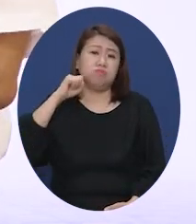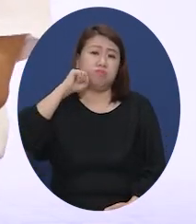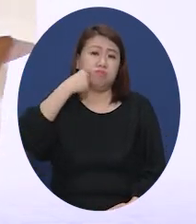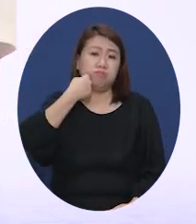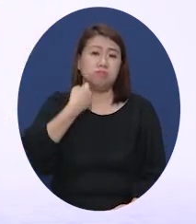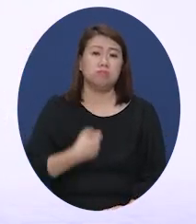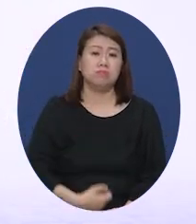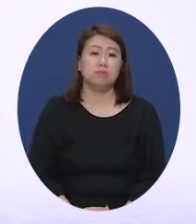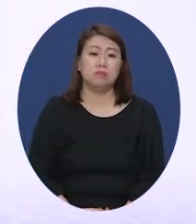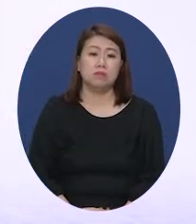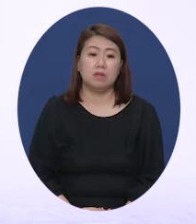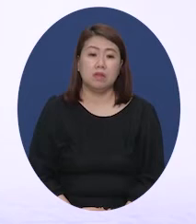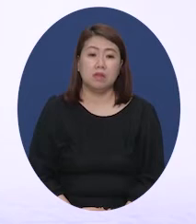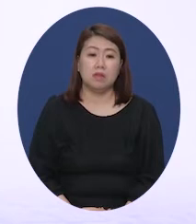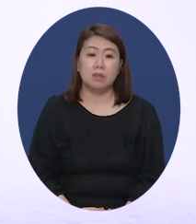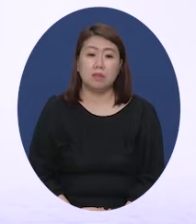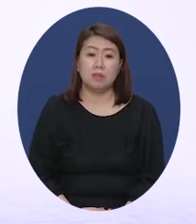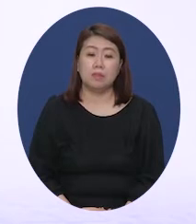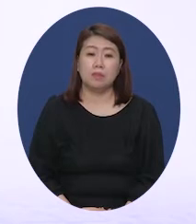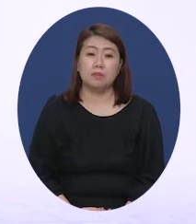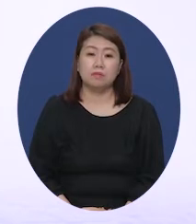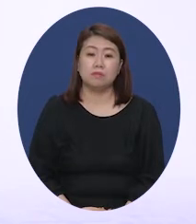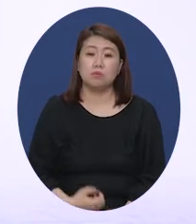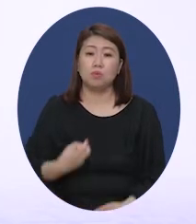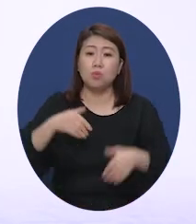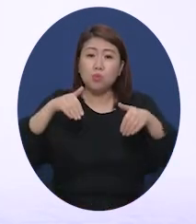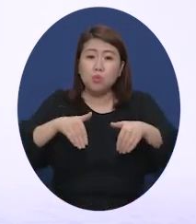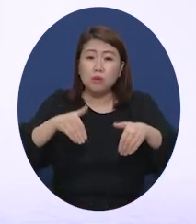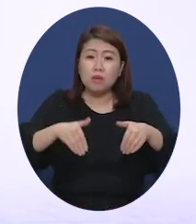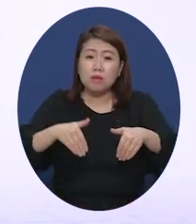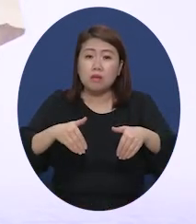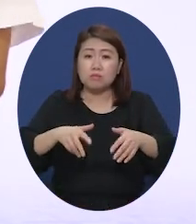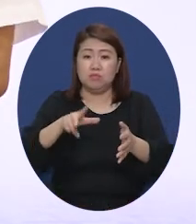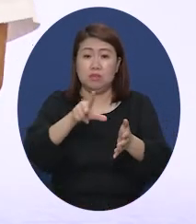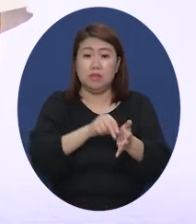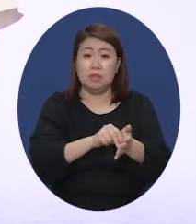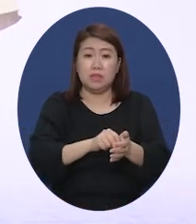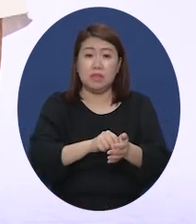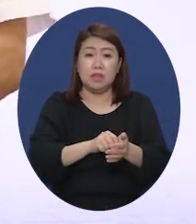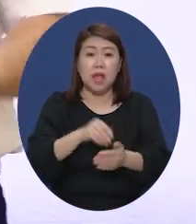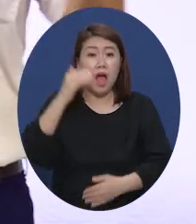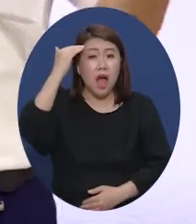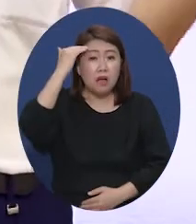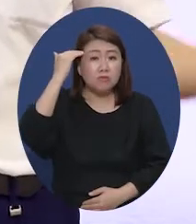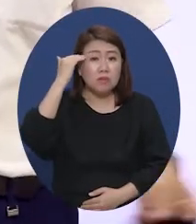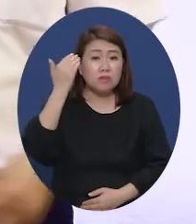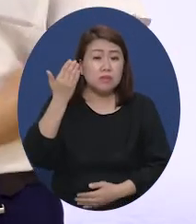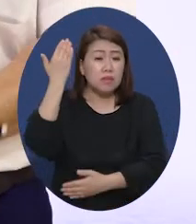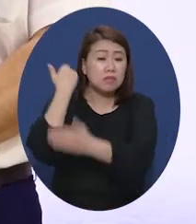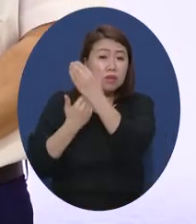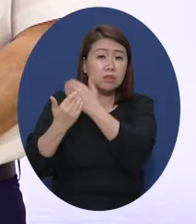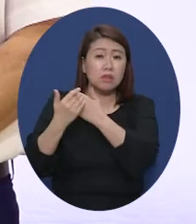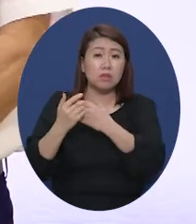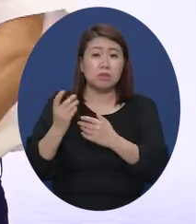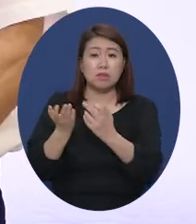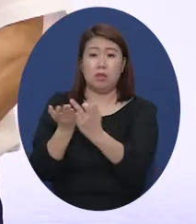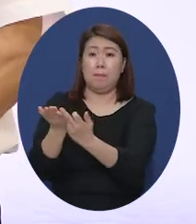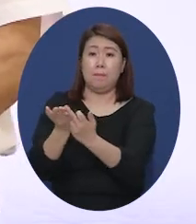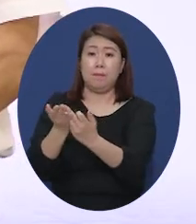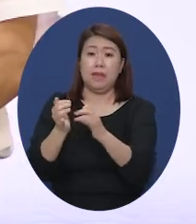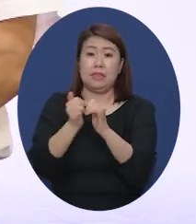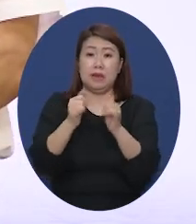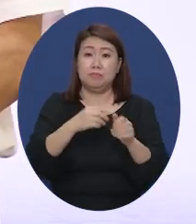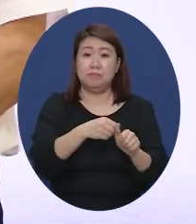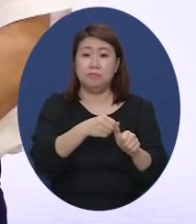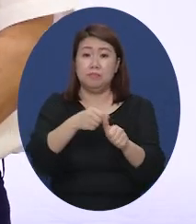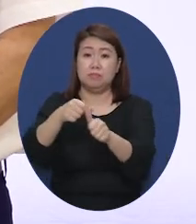소유주가. 그러다 보고 또 그다음에 치안부재로 인해서 발생하는 것은 노예노동입니다. 우리나라도 뭐 어떤 섬에 사람을 끌고